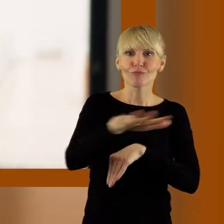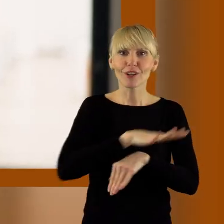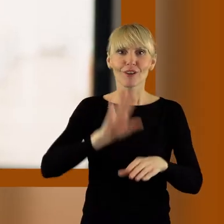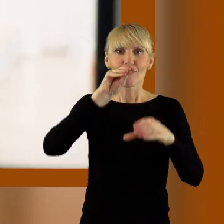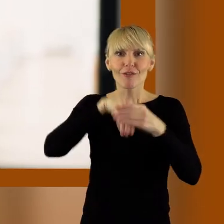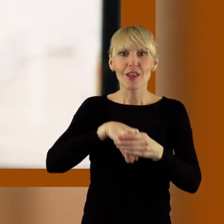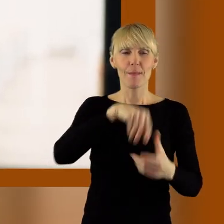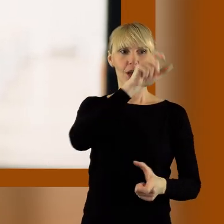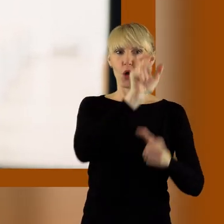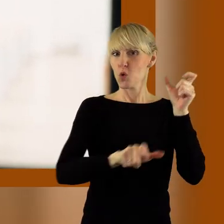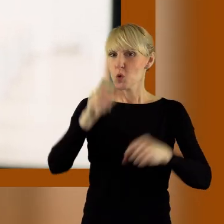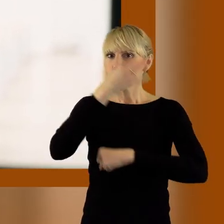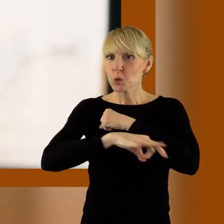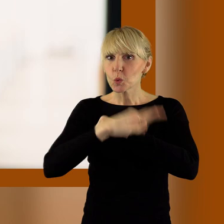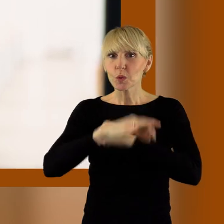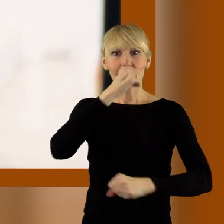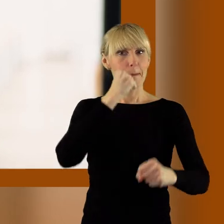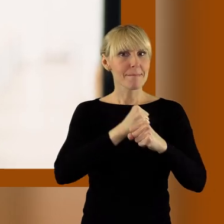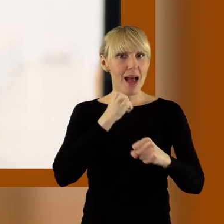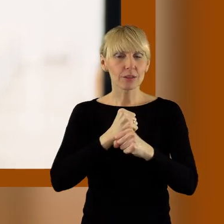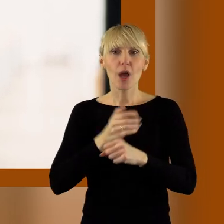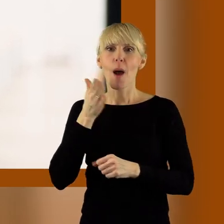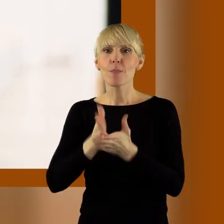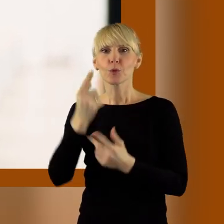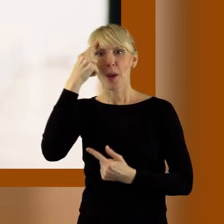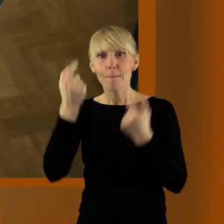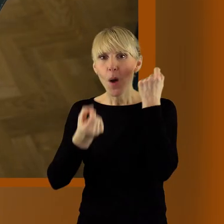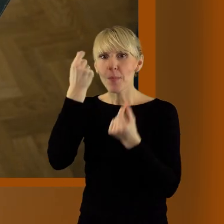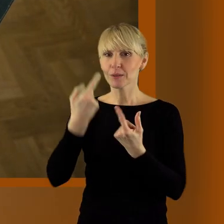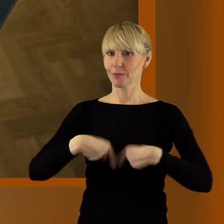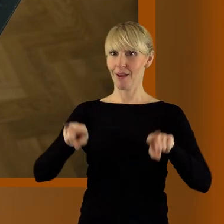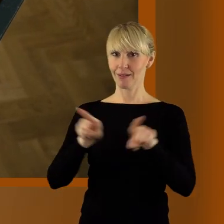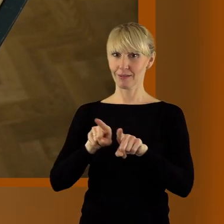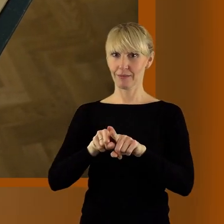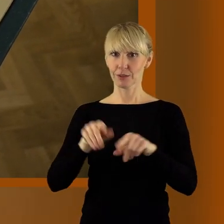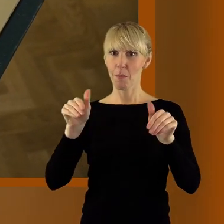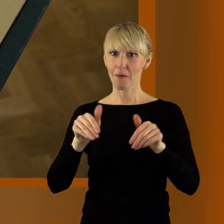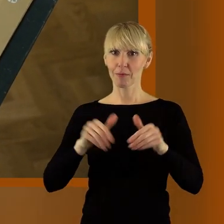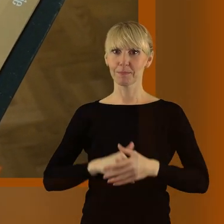pracować i realizować swoje pomysły.